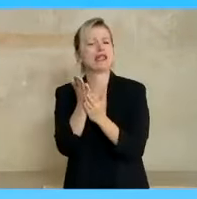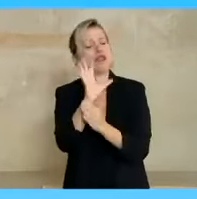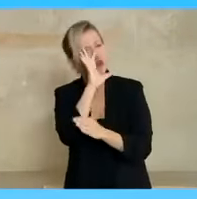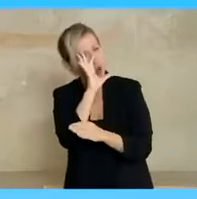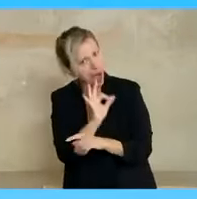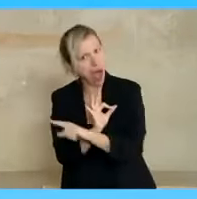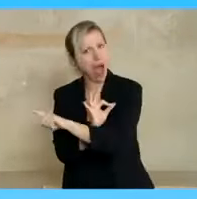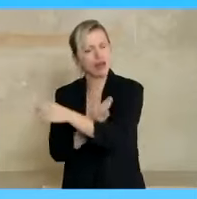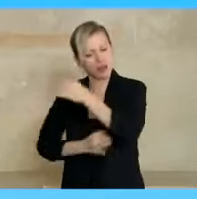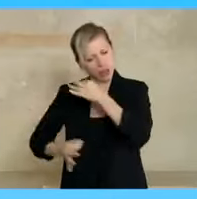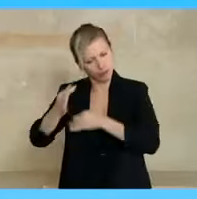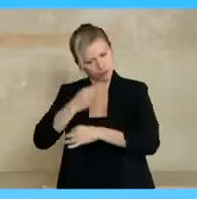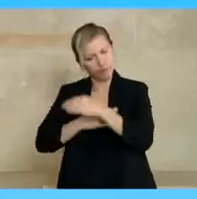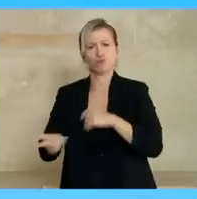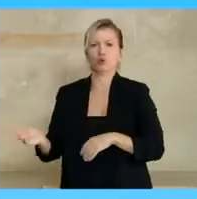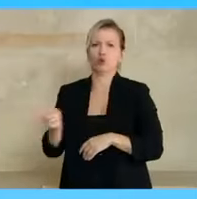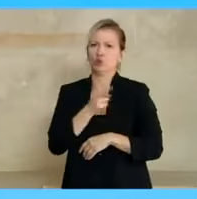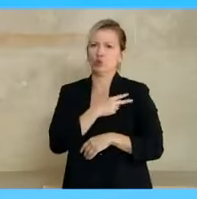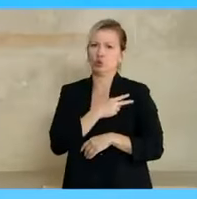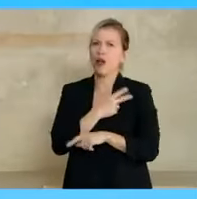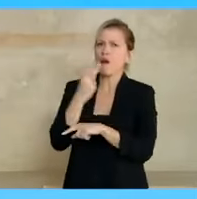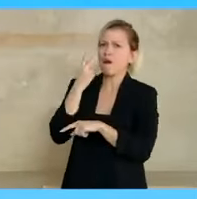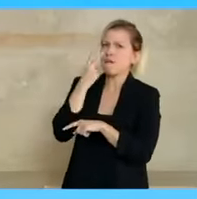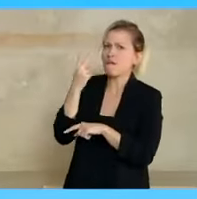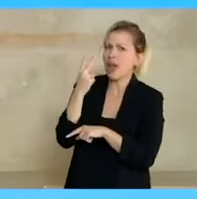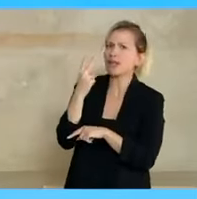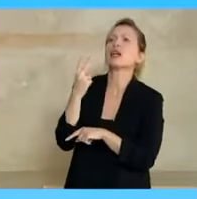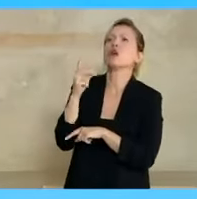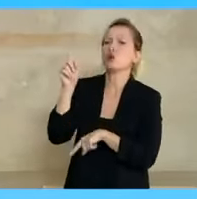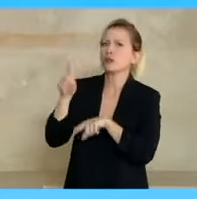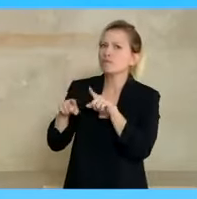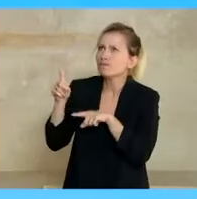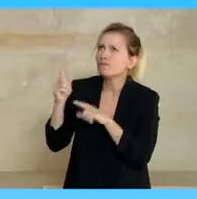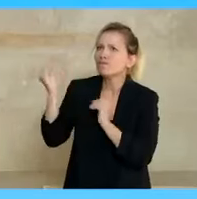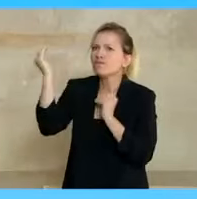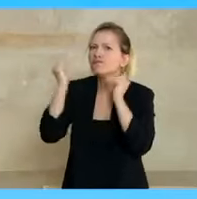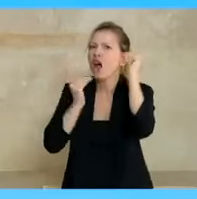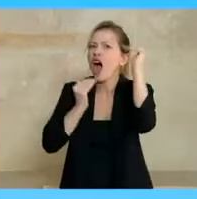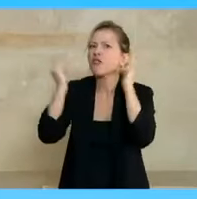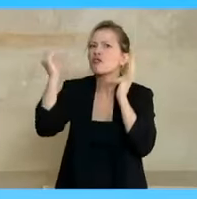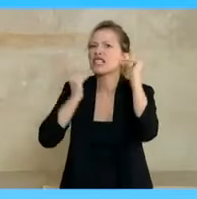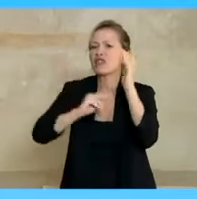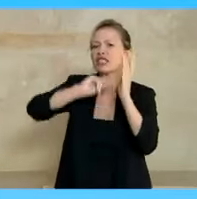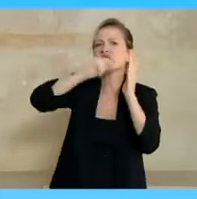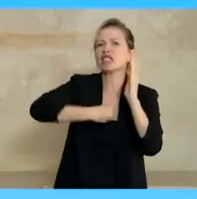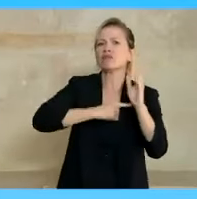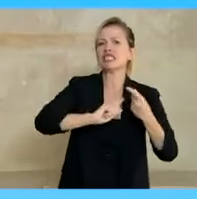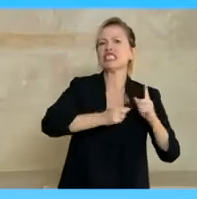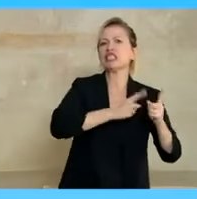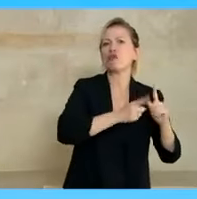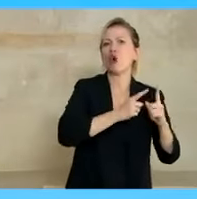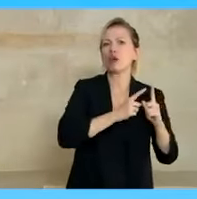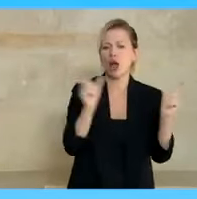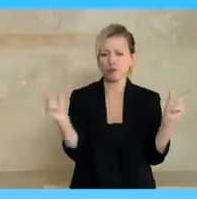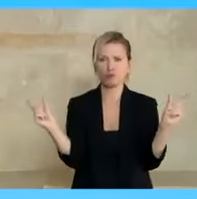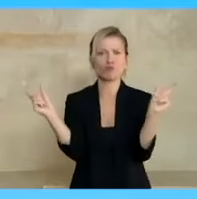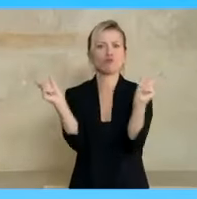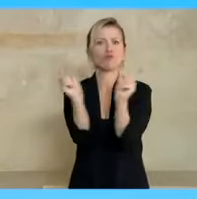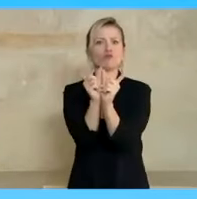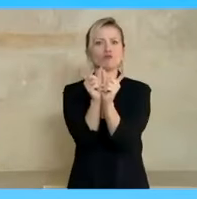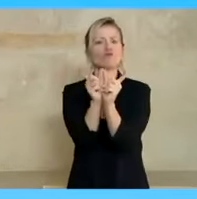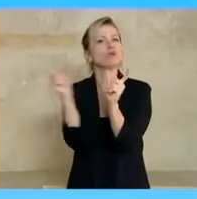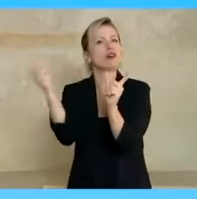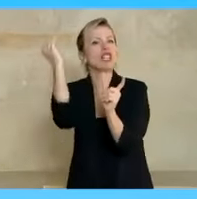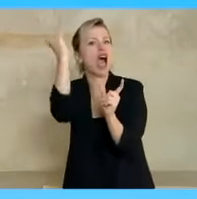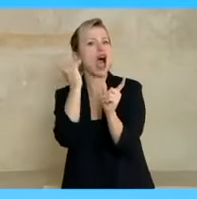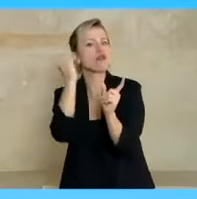εντοπίζουμε και εμείς είναι μια διάθεση του ΒΜΡΟ να αμφισβητήσει στην πράξη την μία και ενία ονομασία έναντι όλων.